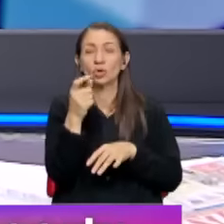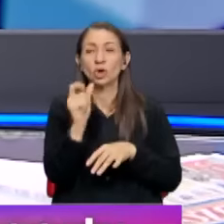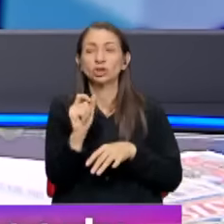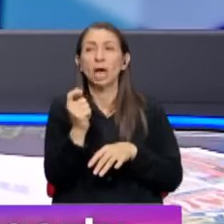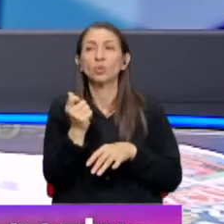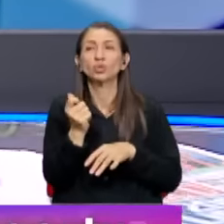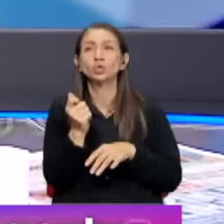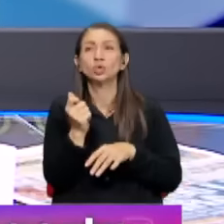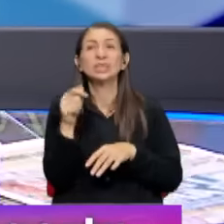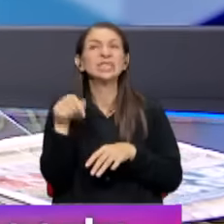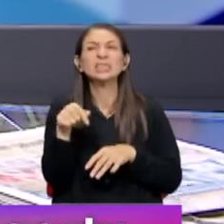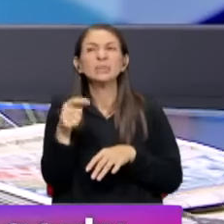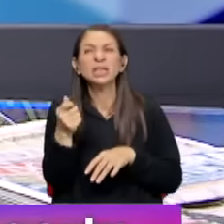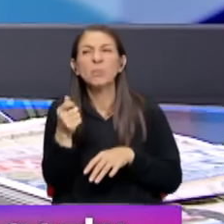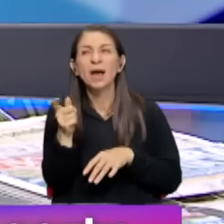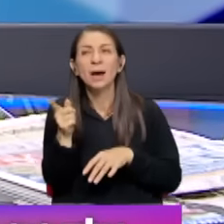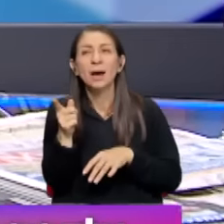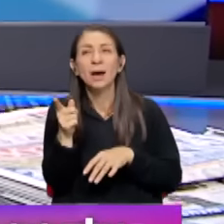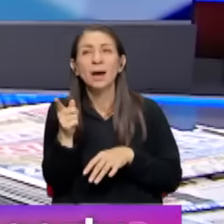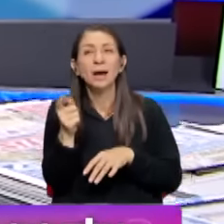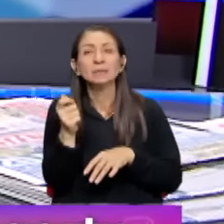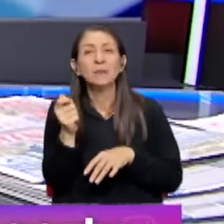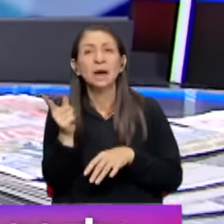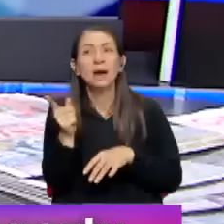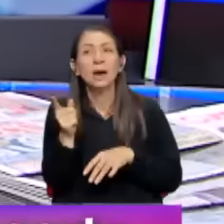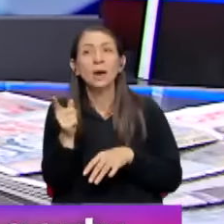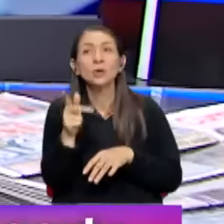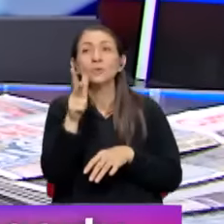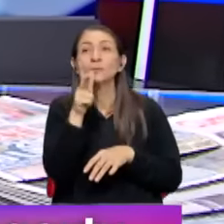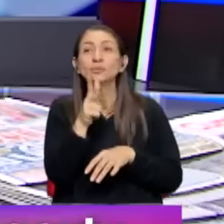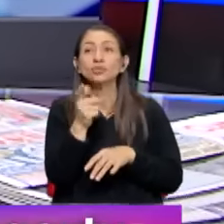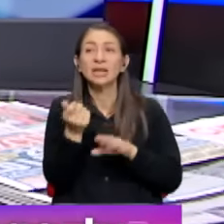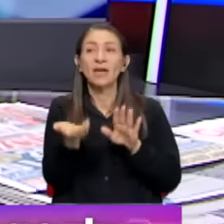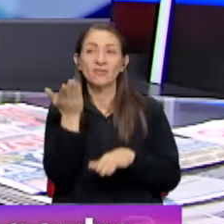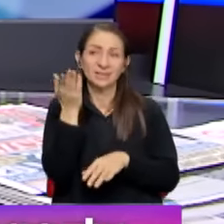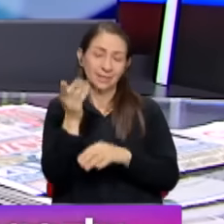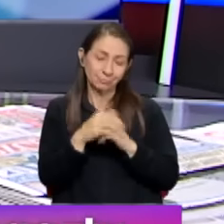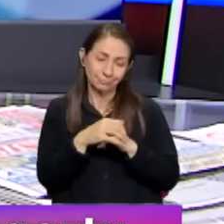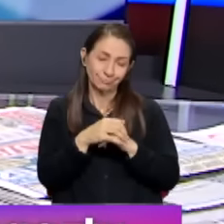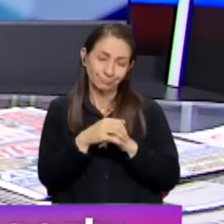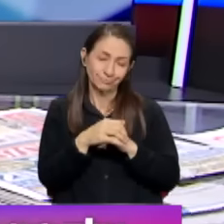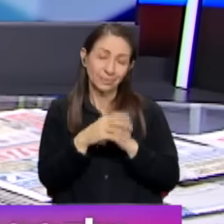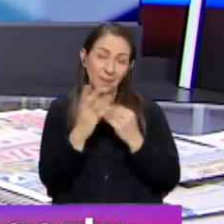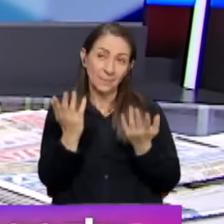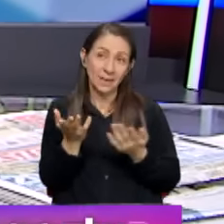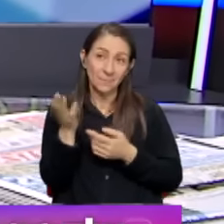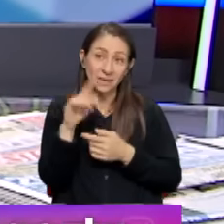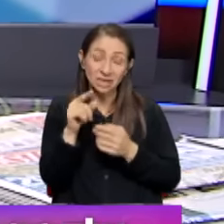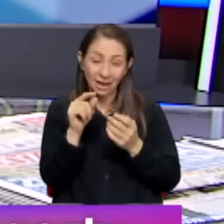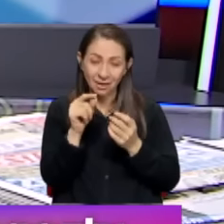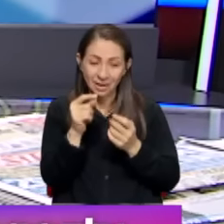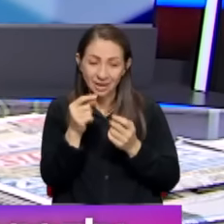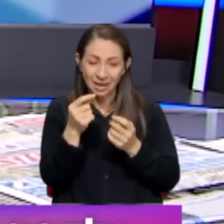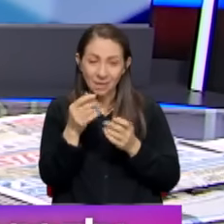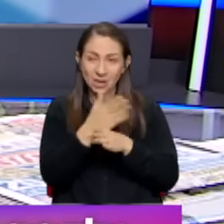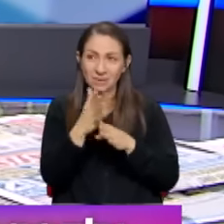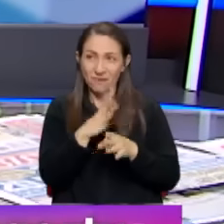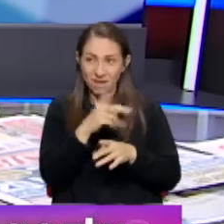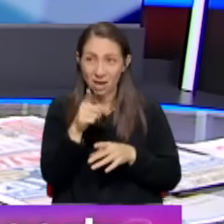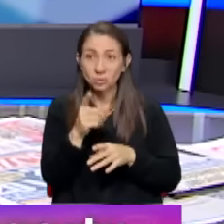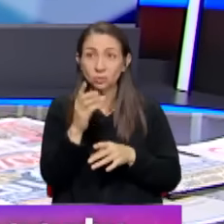90 kuruş. Şimdi acaba ne kadar? 300 liranın üzerinde. Peki başka kalemler var. Onlara da